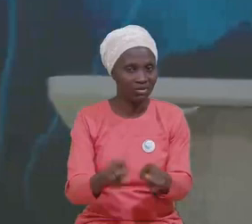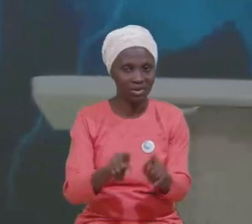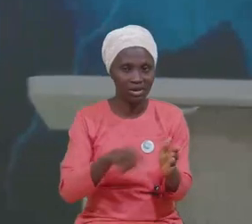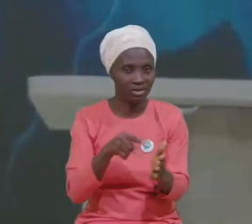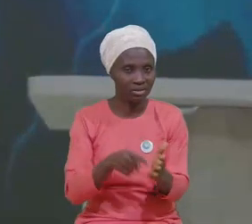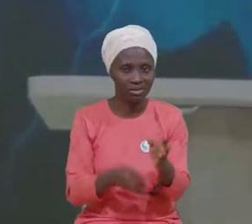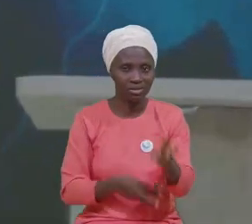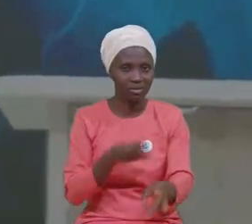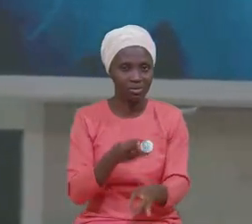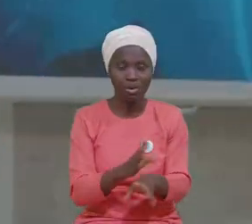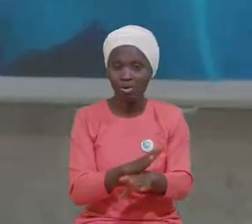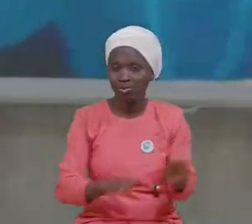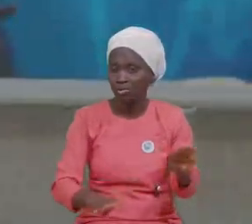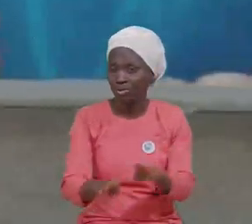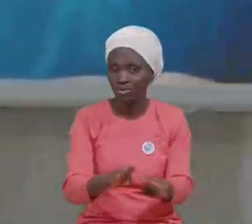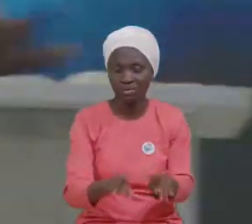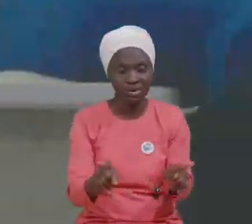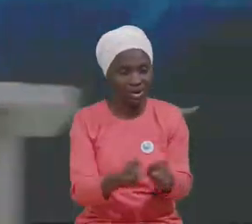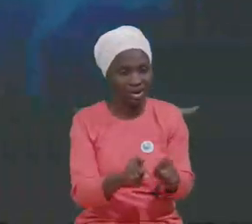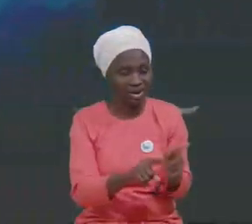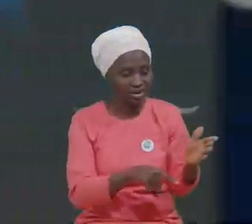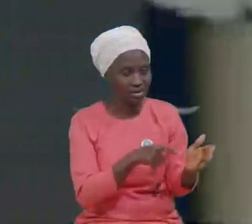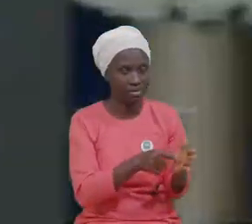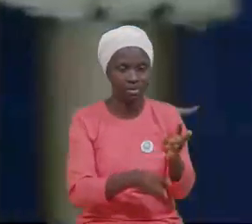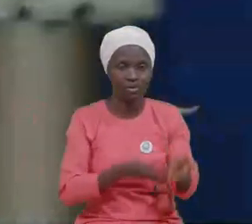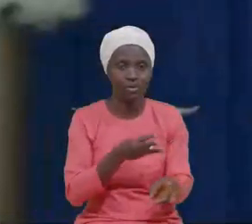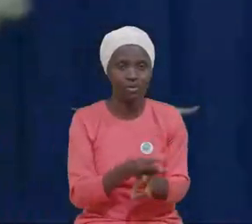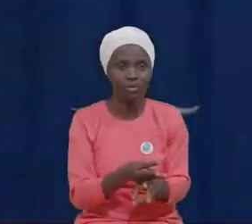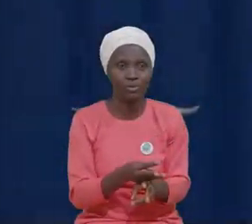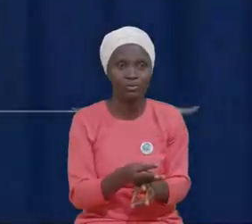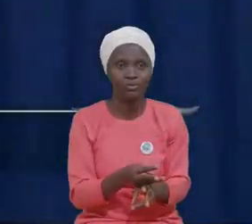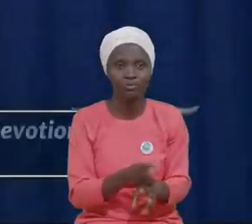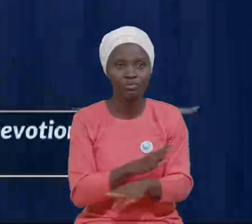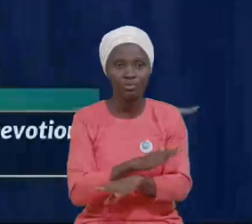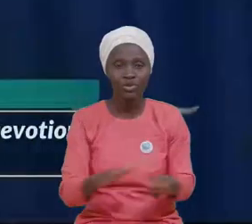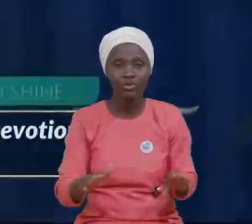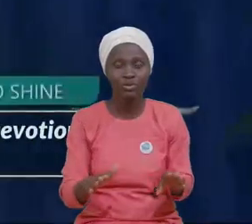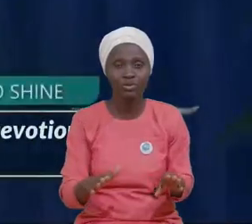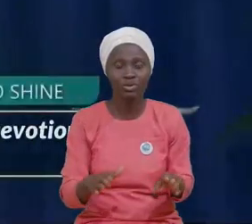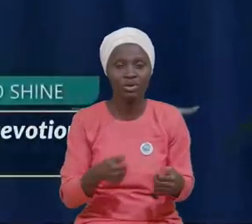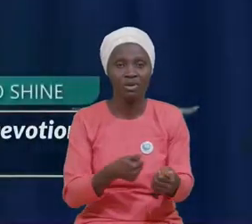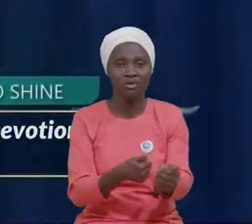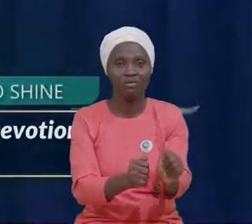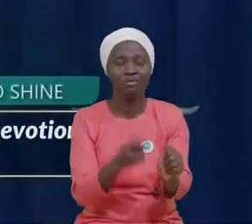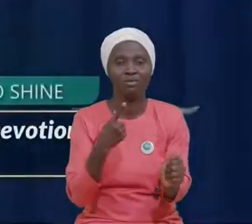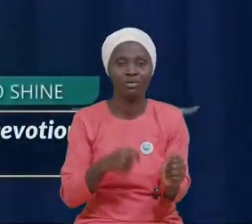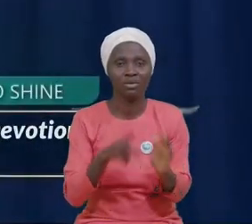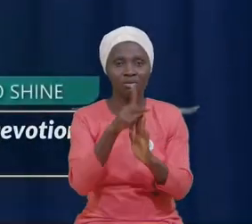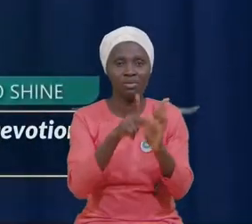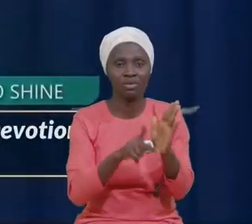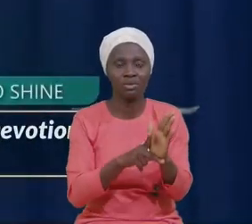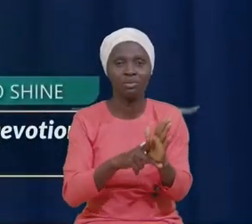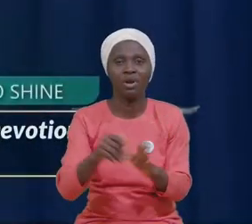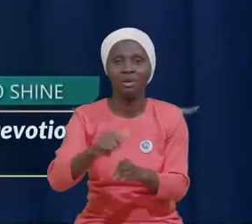ce monde. Ne vous comportez pas comme ce monde. Ne prêtez pas les principes et les pratiques de